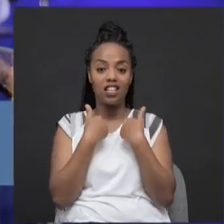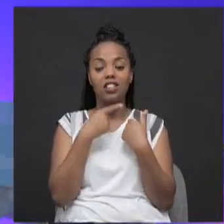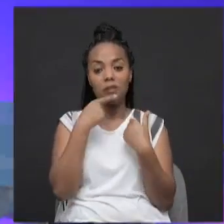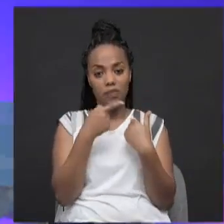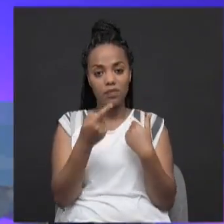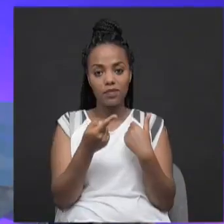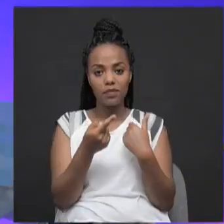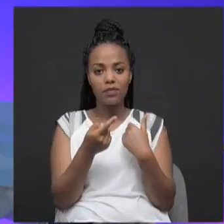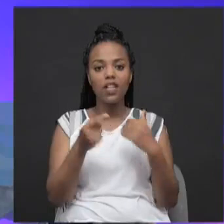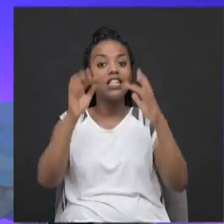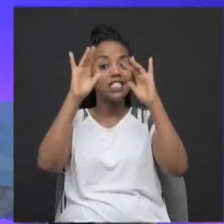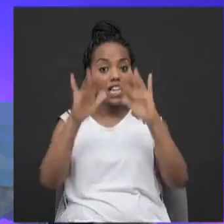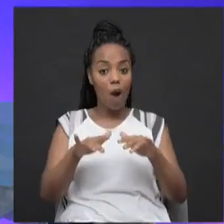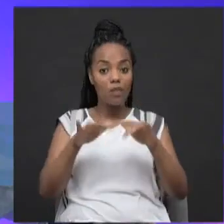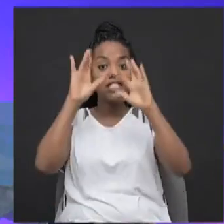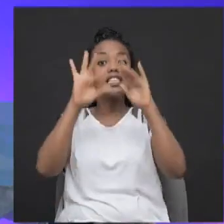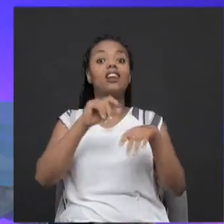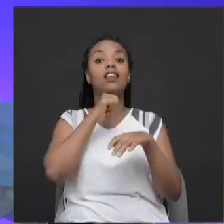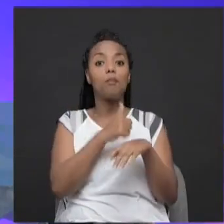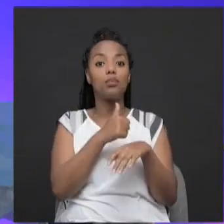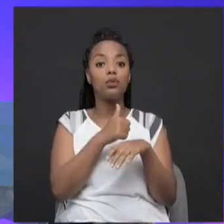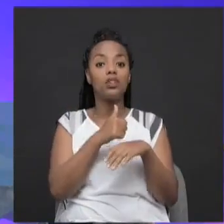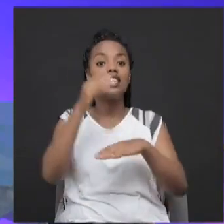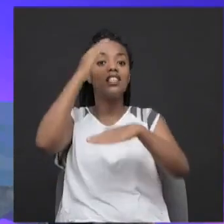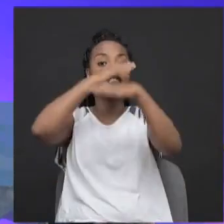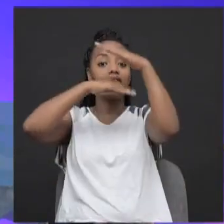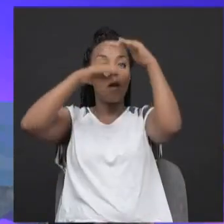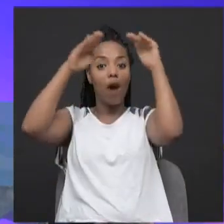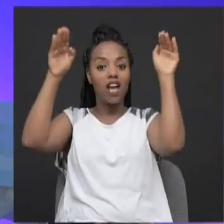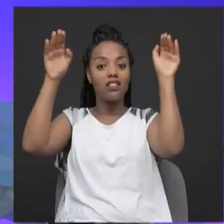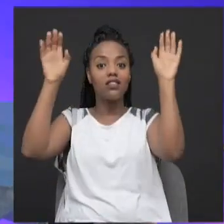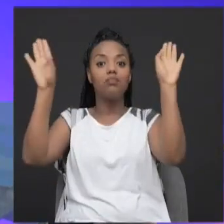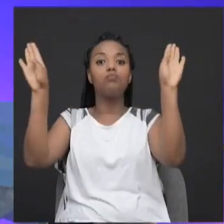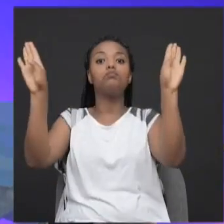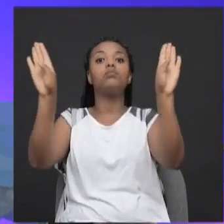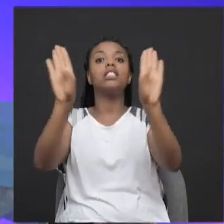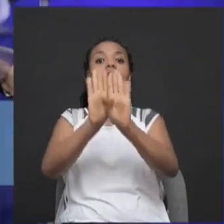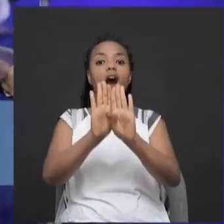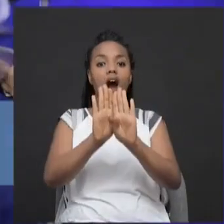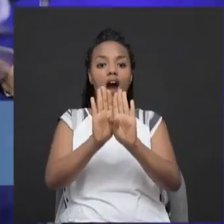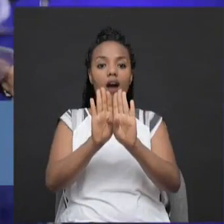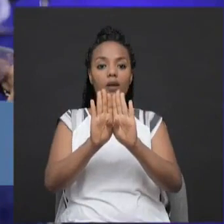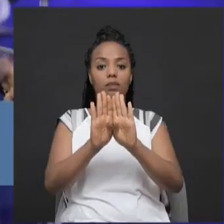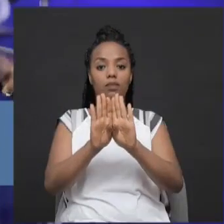ይላል ዝናብ እንዳይዘንብ ሰማያትን ብዘጋ